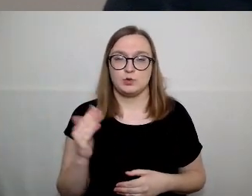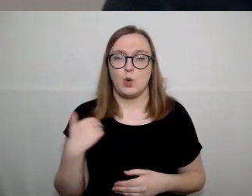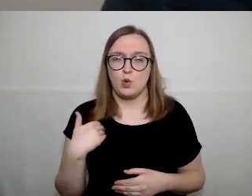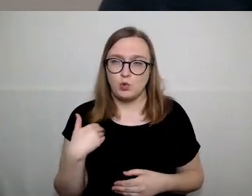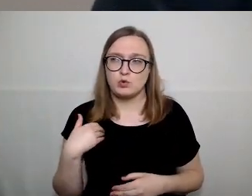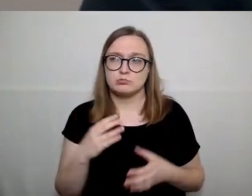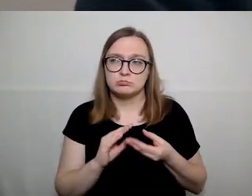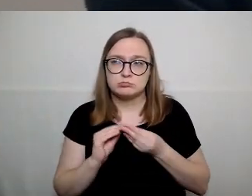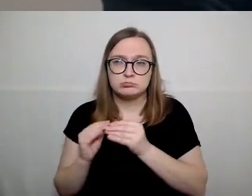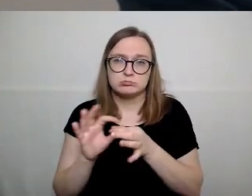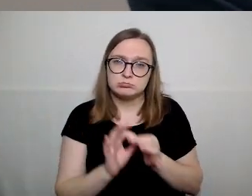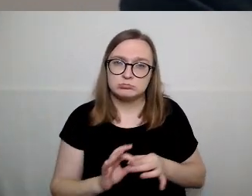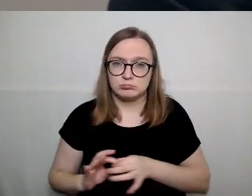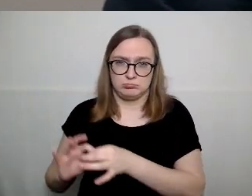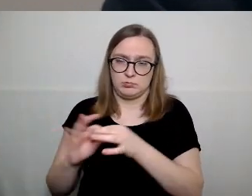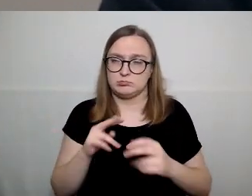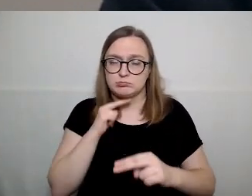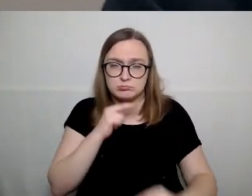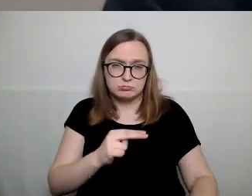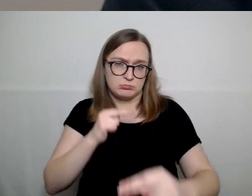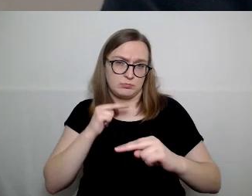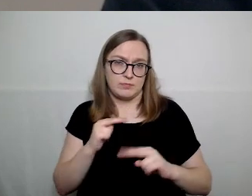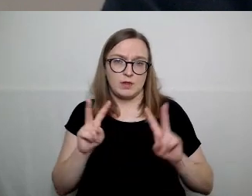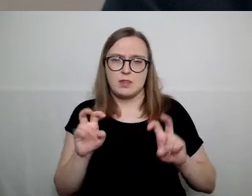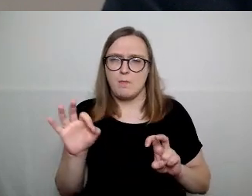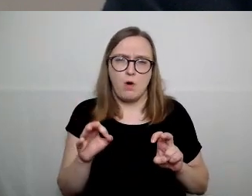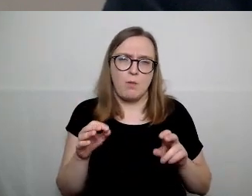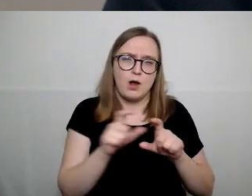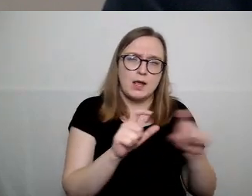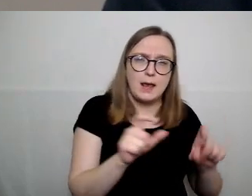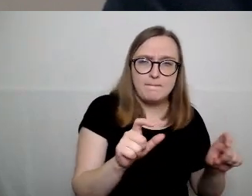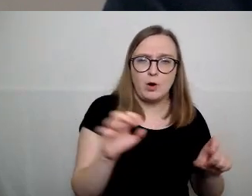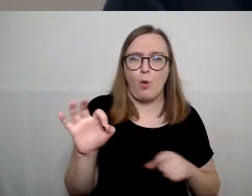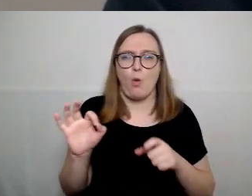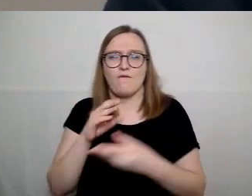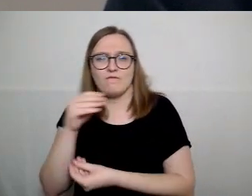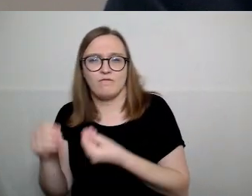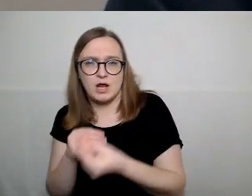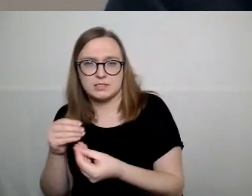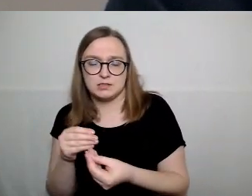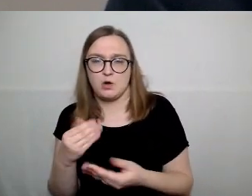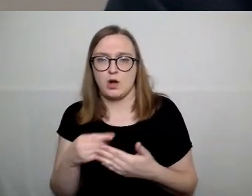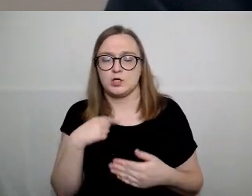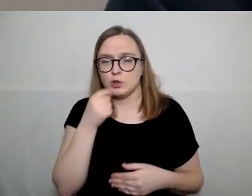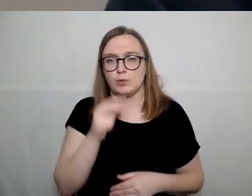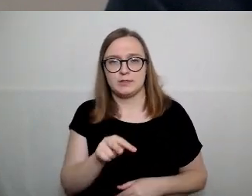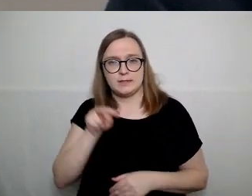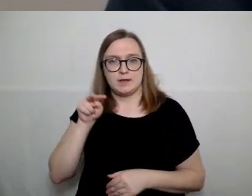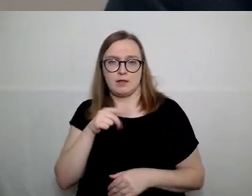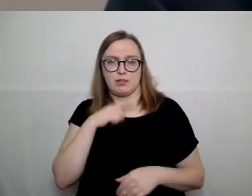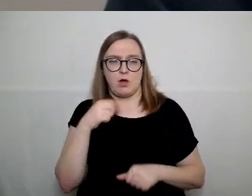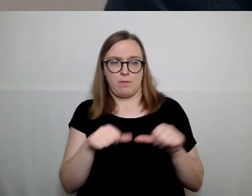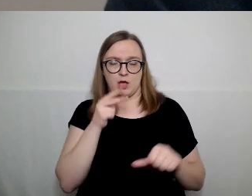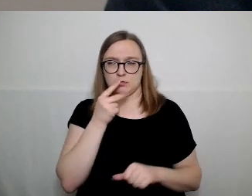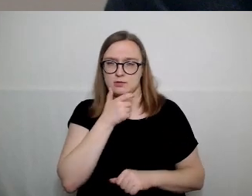mes kalbėsime apie įmonės, ar mes kalbėsime apie verslą. Va, nes aš kažkaip tai stebiu iš šonų jau eilę metų ir matau, kad,